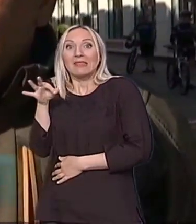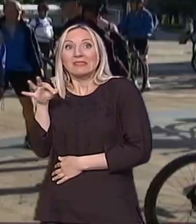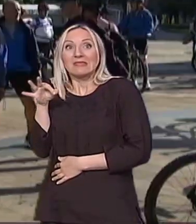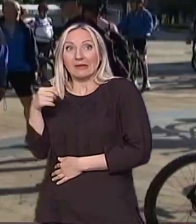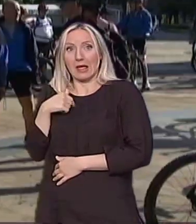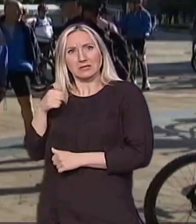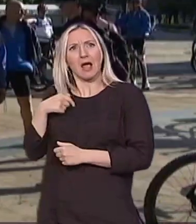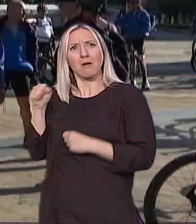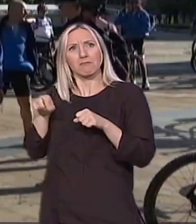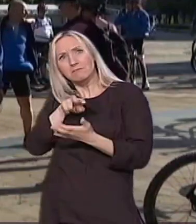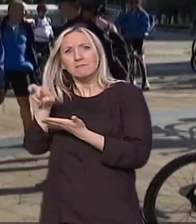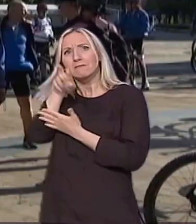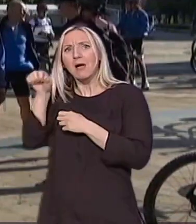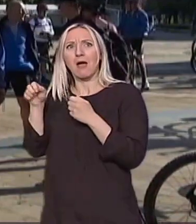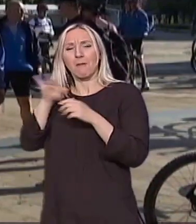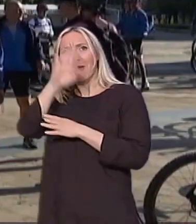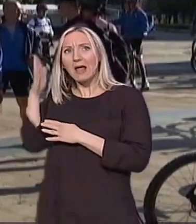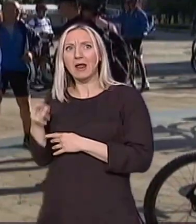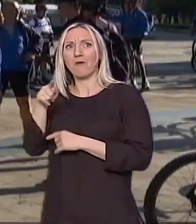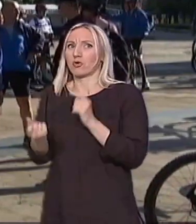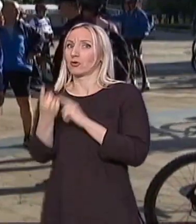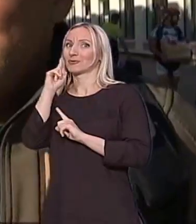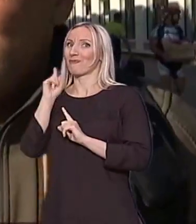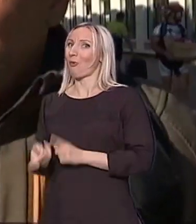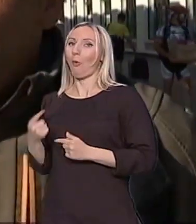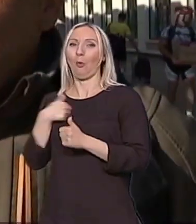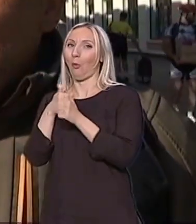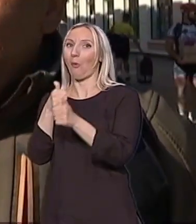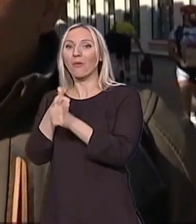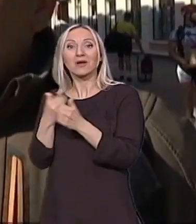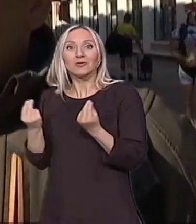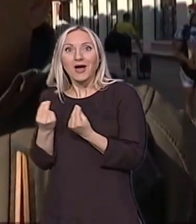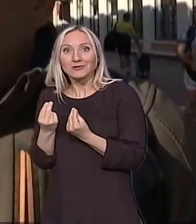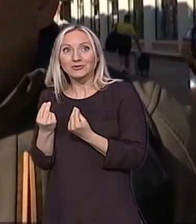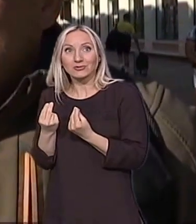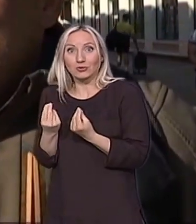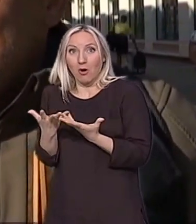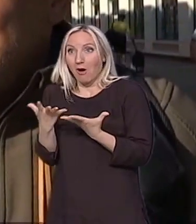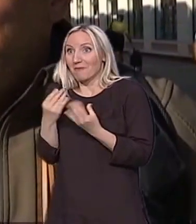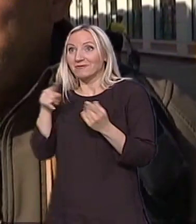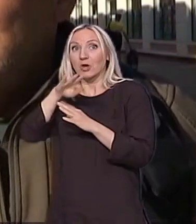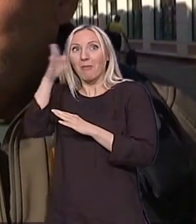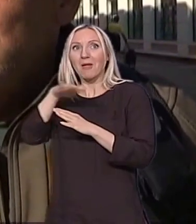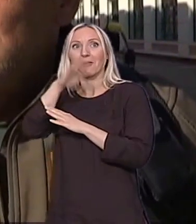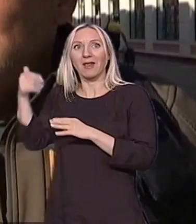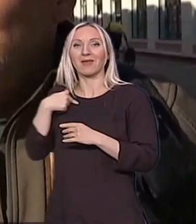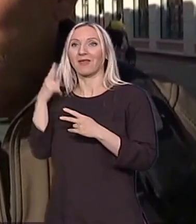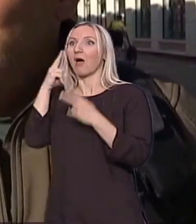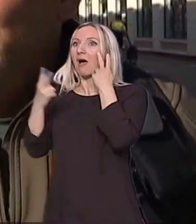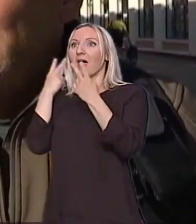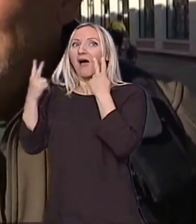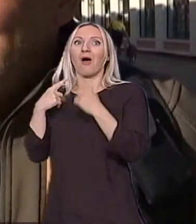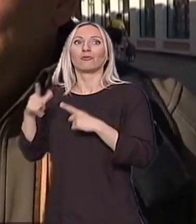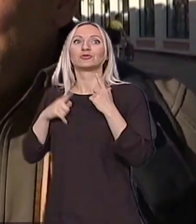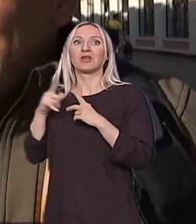inače i planinar, ovo je jedini događaj koji se mora ispoštovati, zato što se pređe toliko planina i toliko da se namiri, tako reći, za cijelu